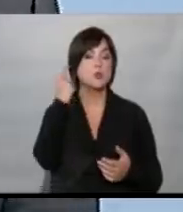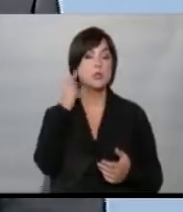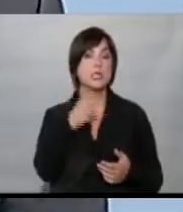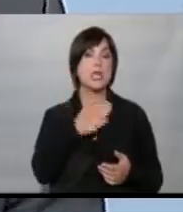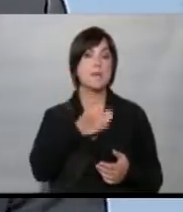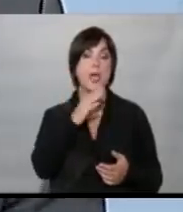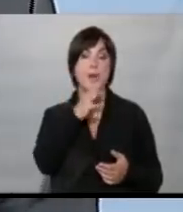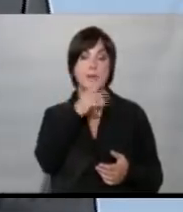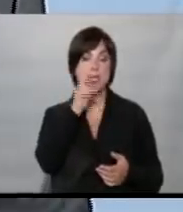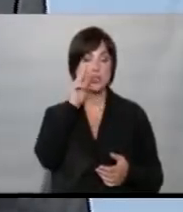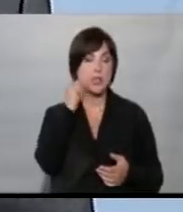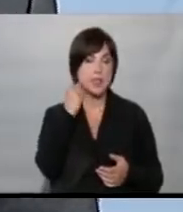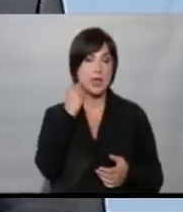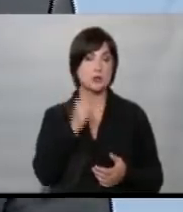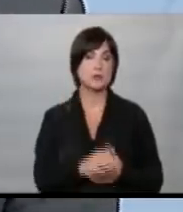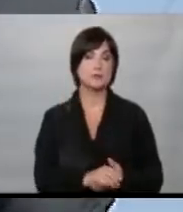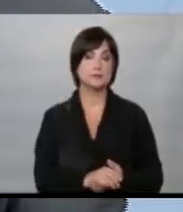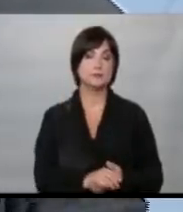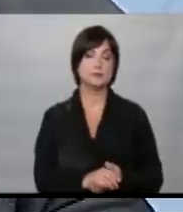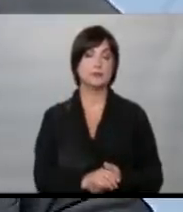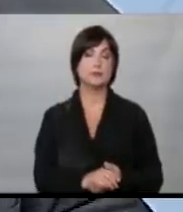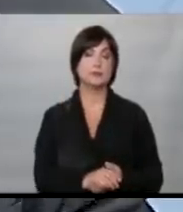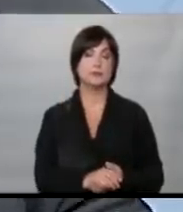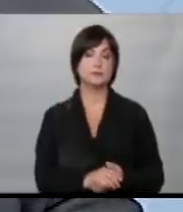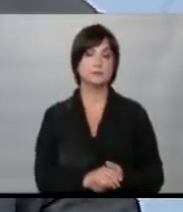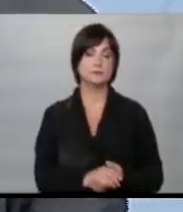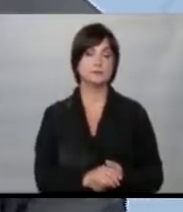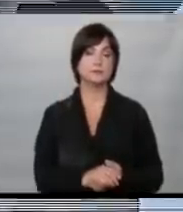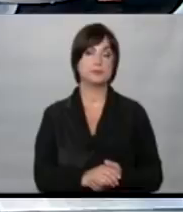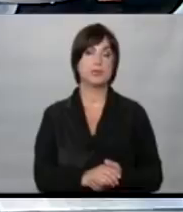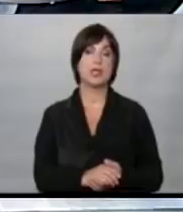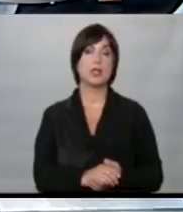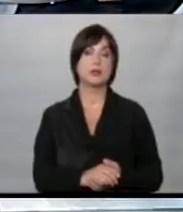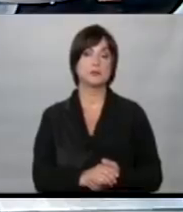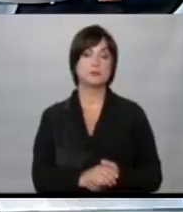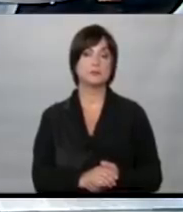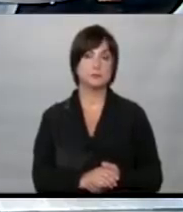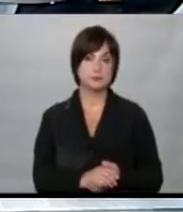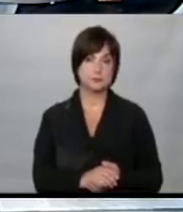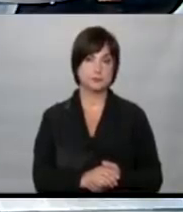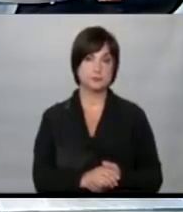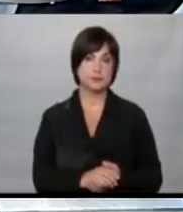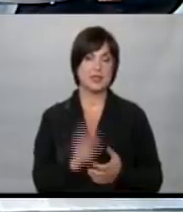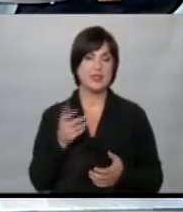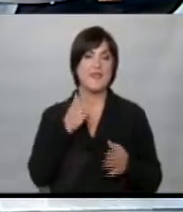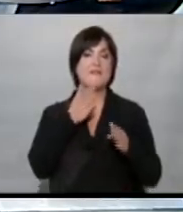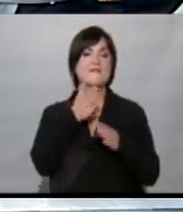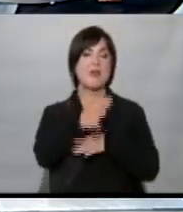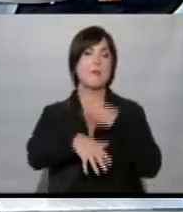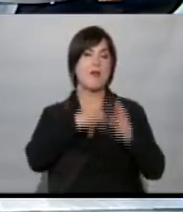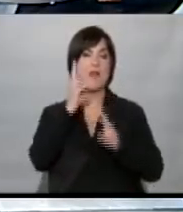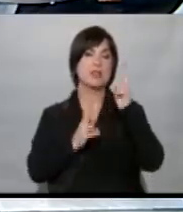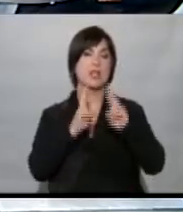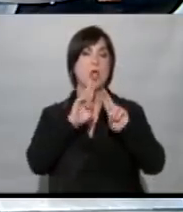имаме ние македонска нација и македонски народ? И тоа сега, само не сакам да кажам. Каде да не влегуваме повторно во таа дебата,